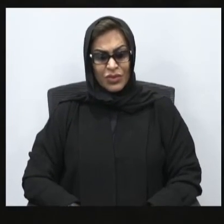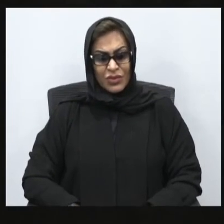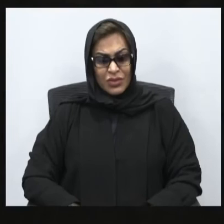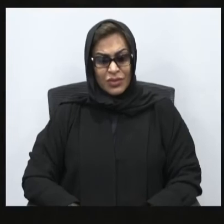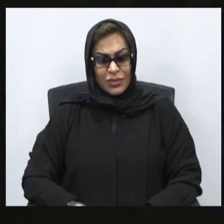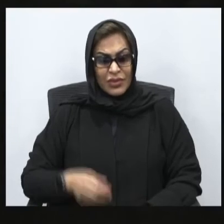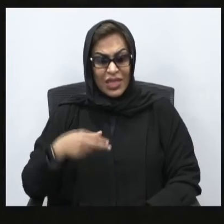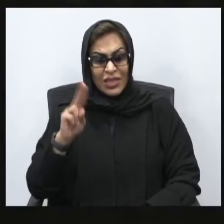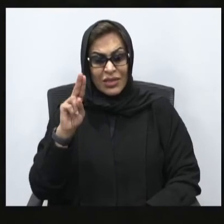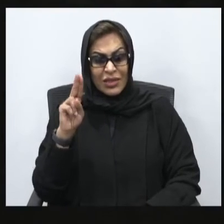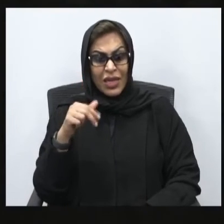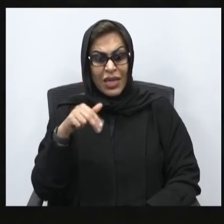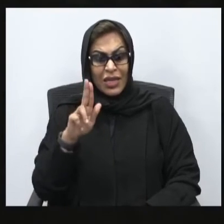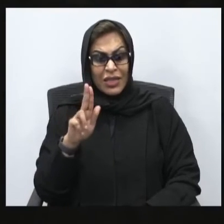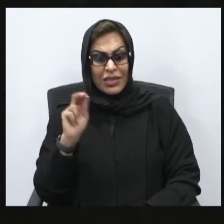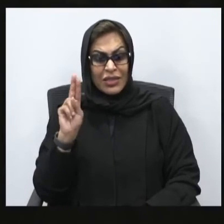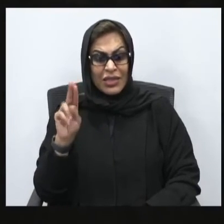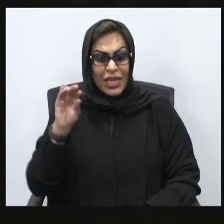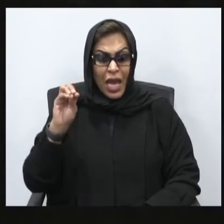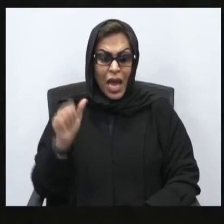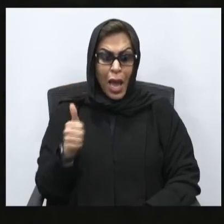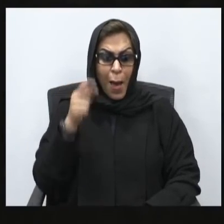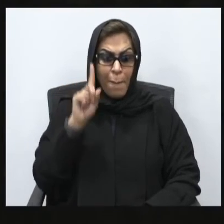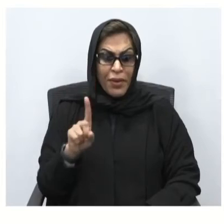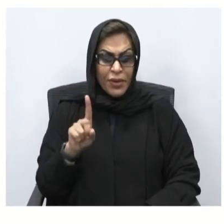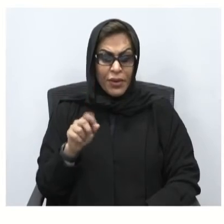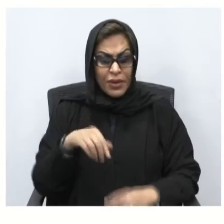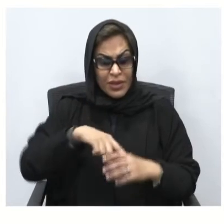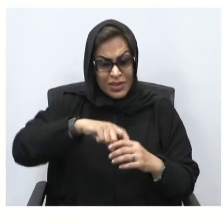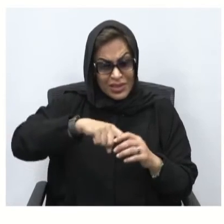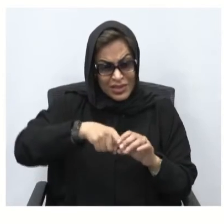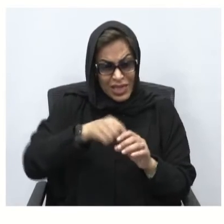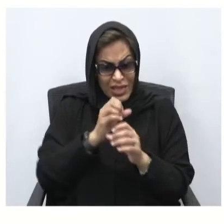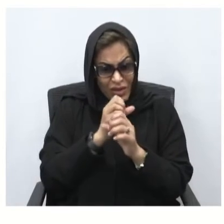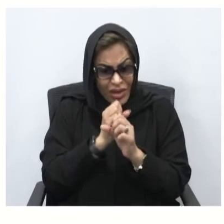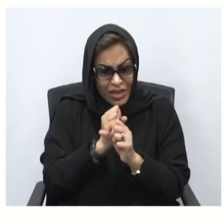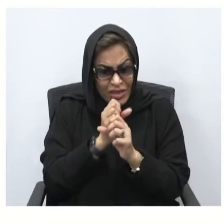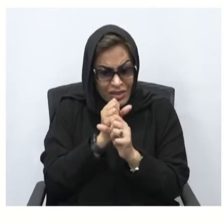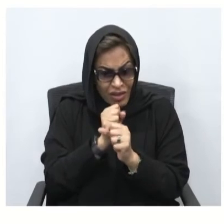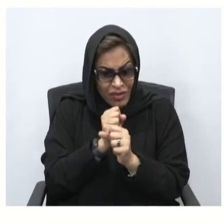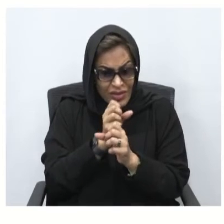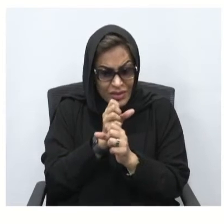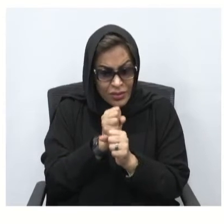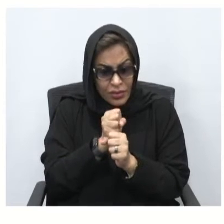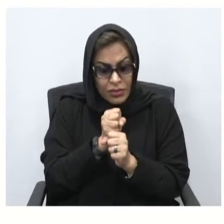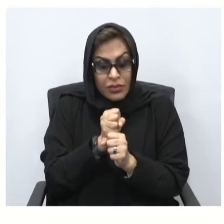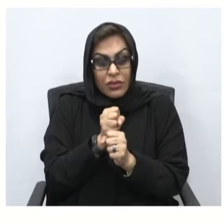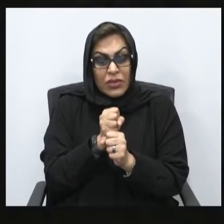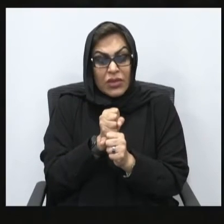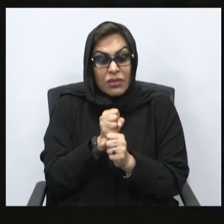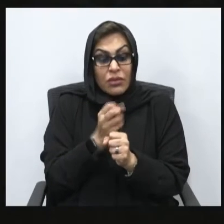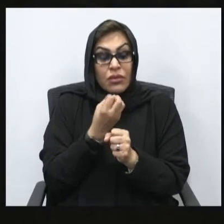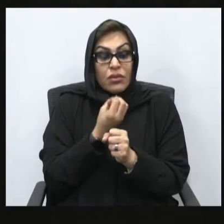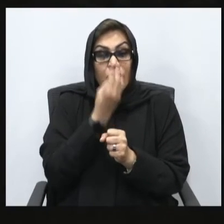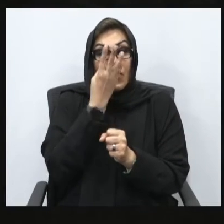تهيج بالتالي هذا التهيج يجعل مسارها ضيق جدا بالتالي بما انه ضيق ما